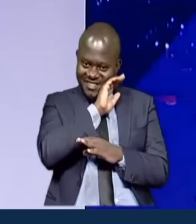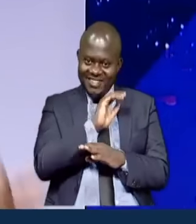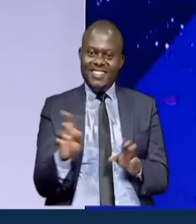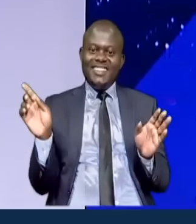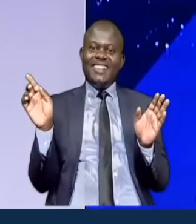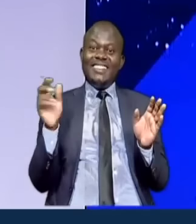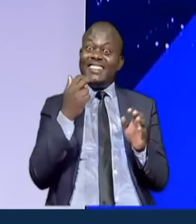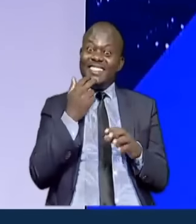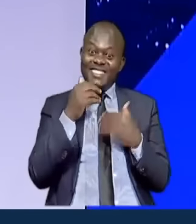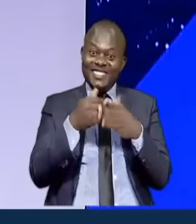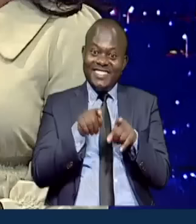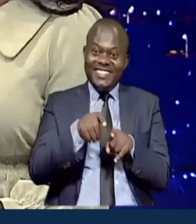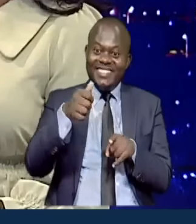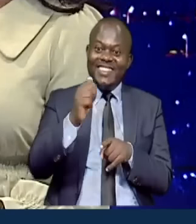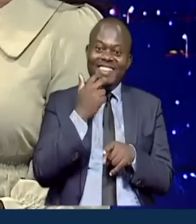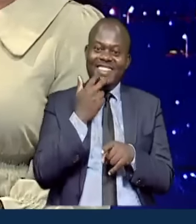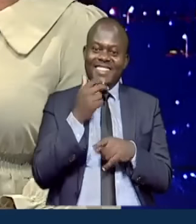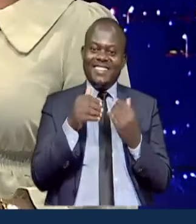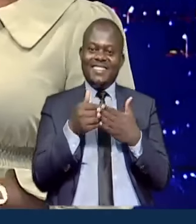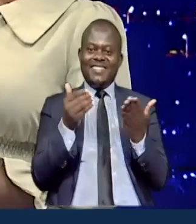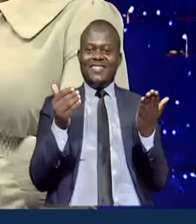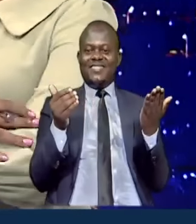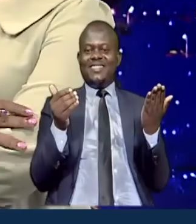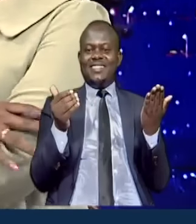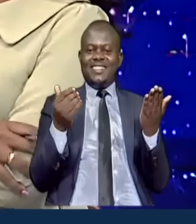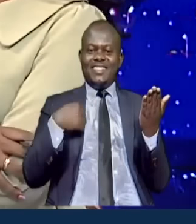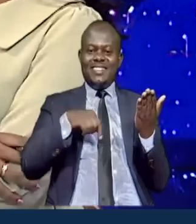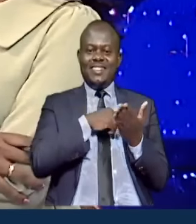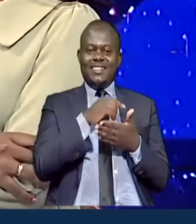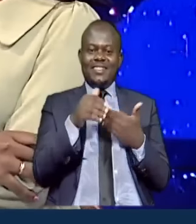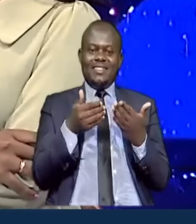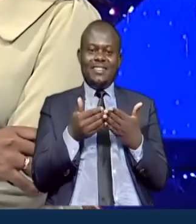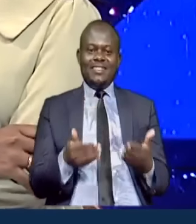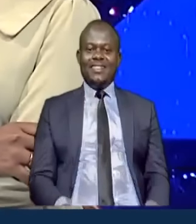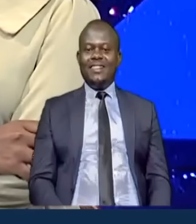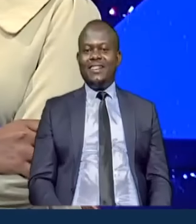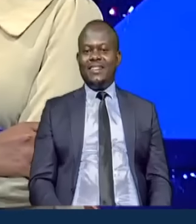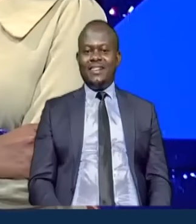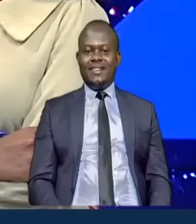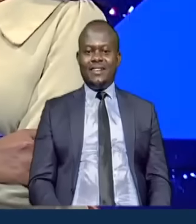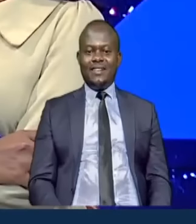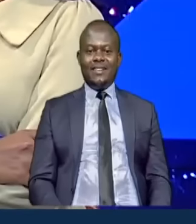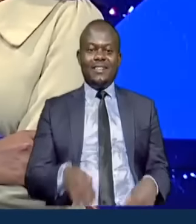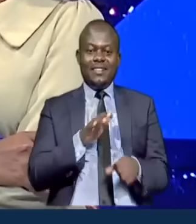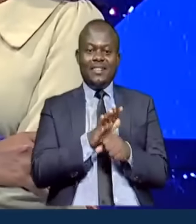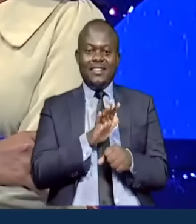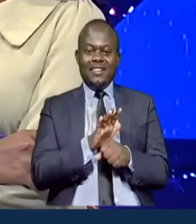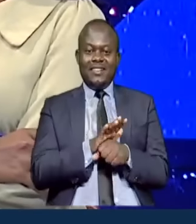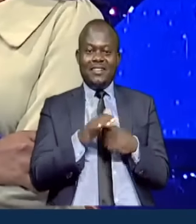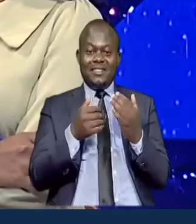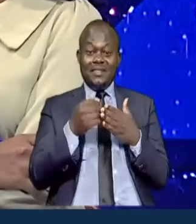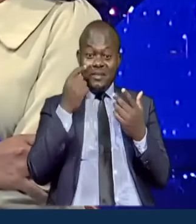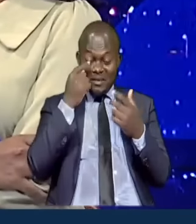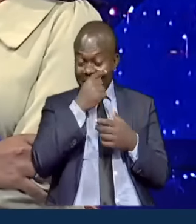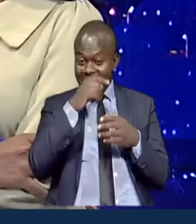nawe nuko wasetse mbwira ikibazo naje umuturage kikagusetsa Kare byinshi azuko nubu ndabireba njye no